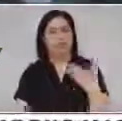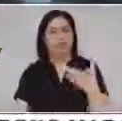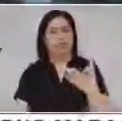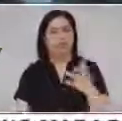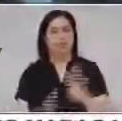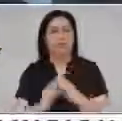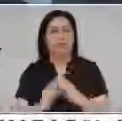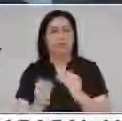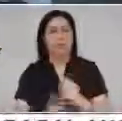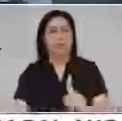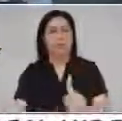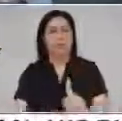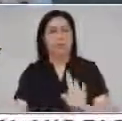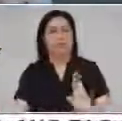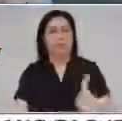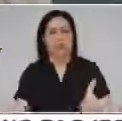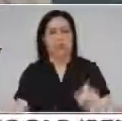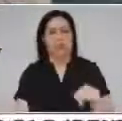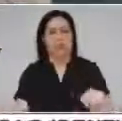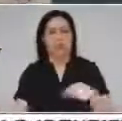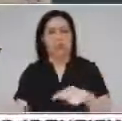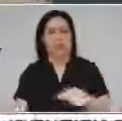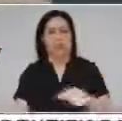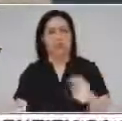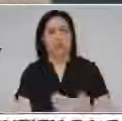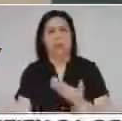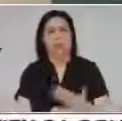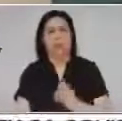dyan. At yung mga karatig bayan dyan sa